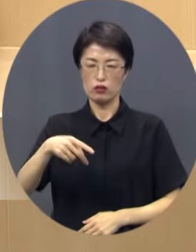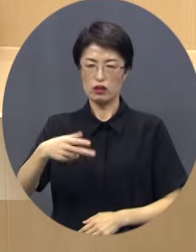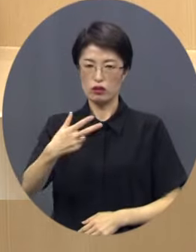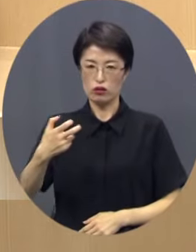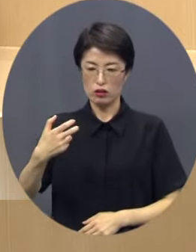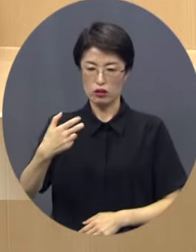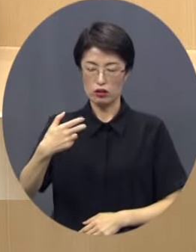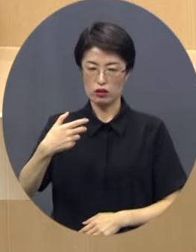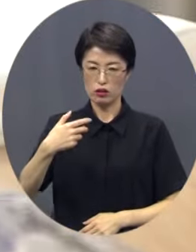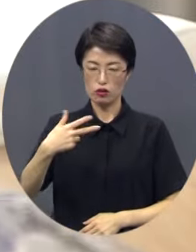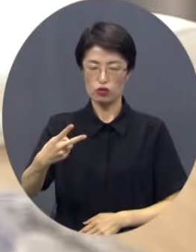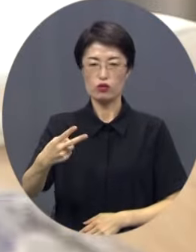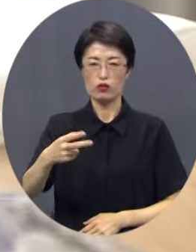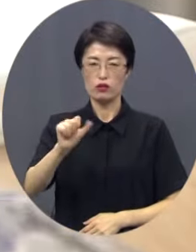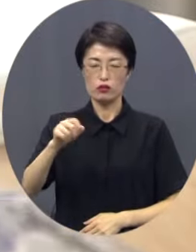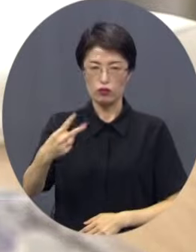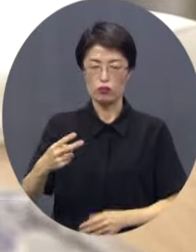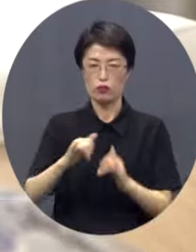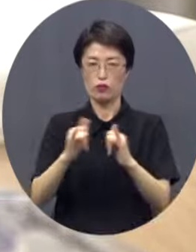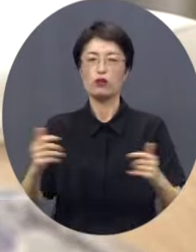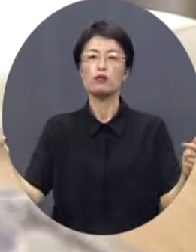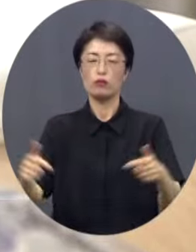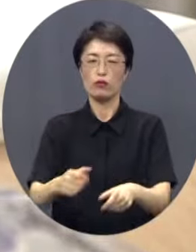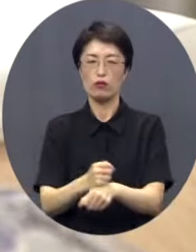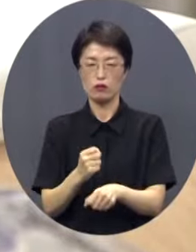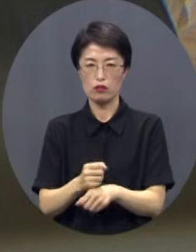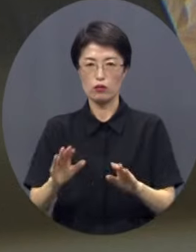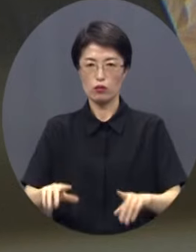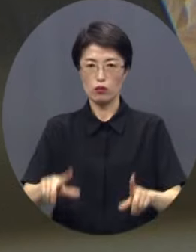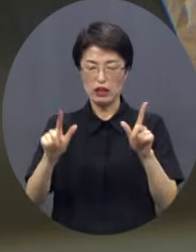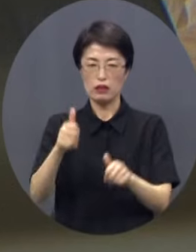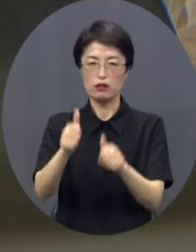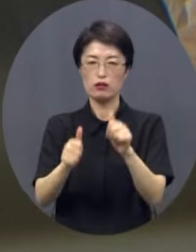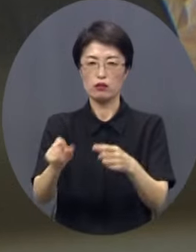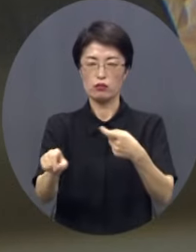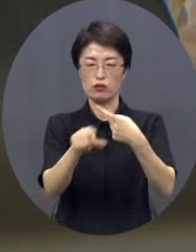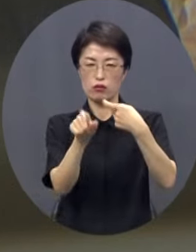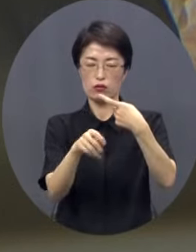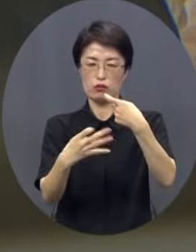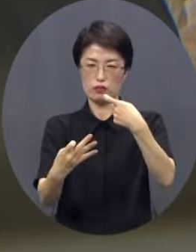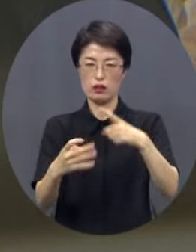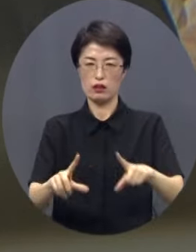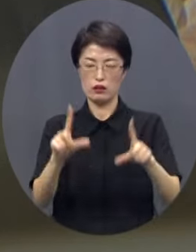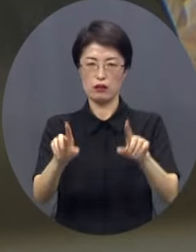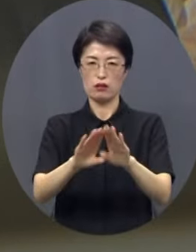감소했습니다. 올해 대학 수학능력시험은 오는 11월 14일에 실시됩니다.